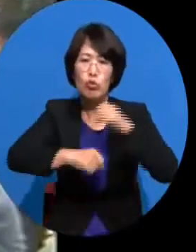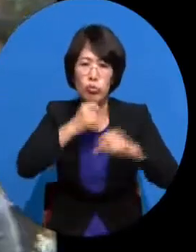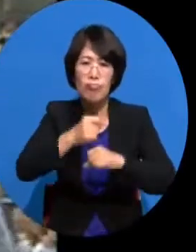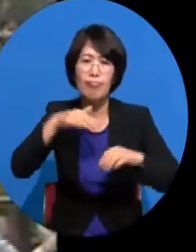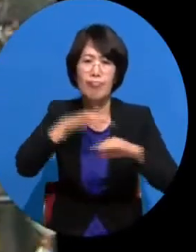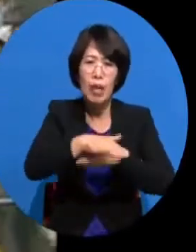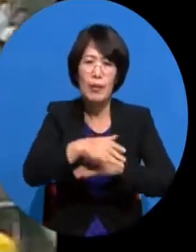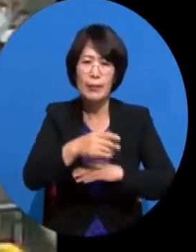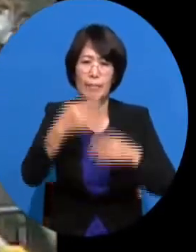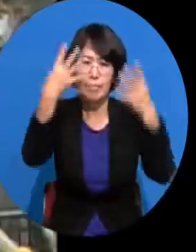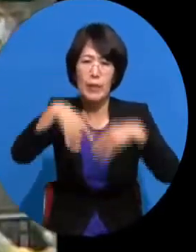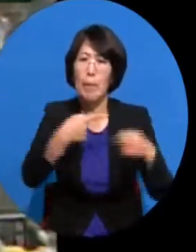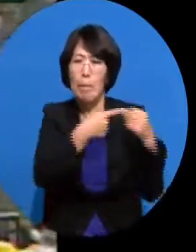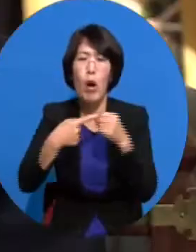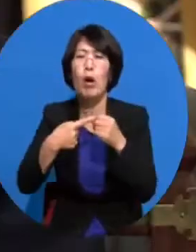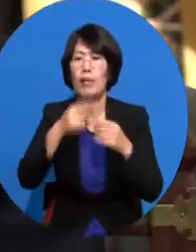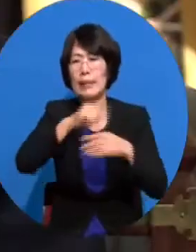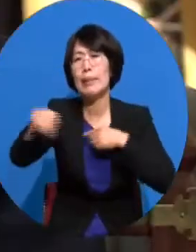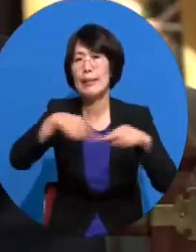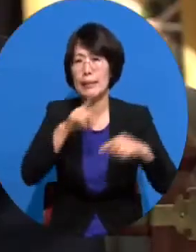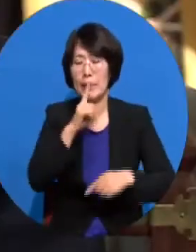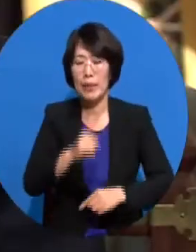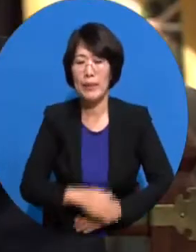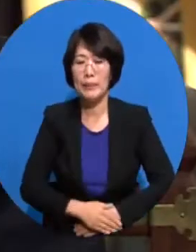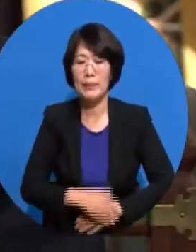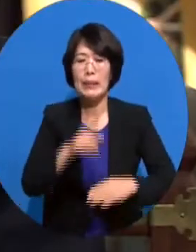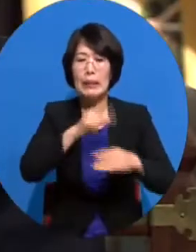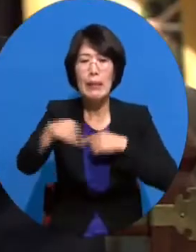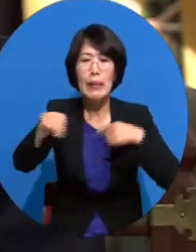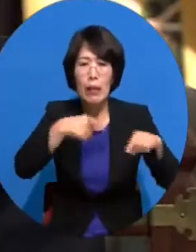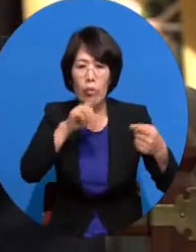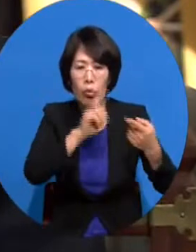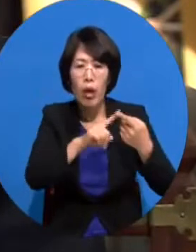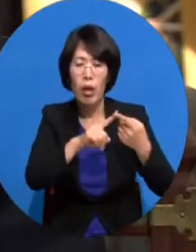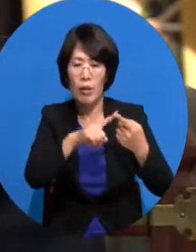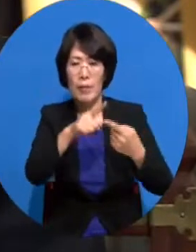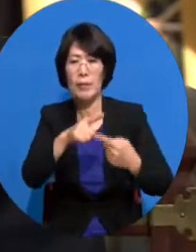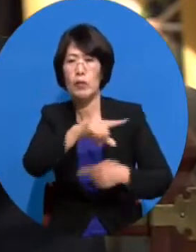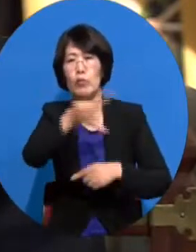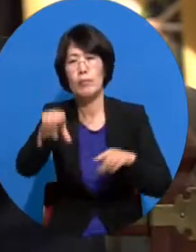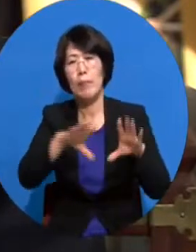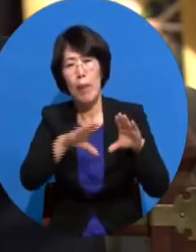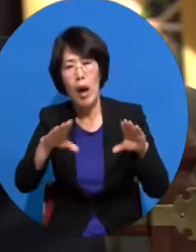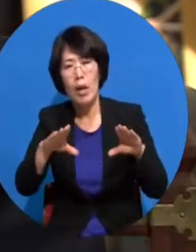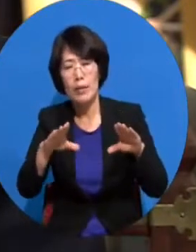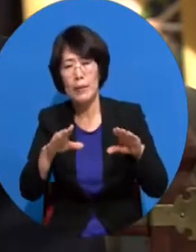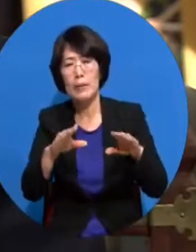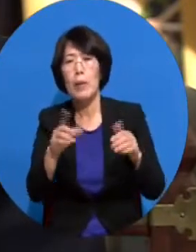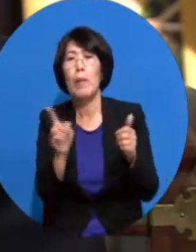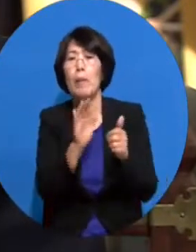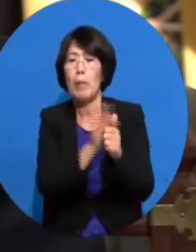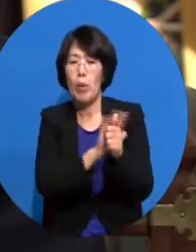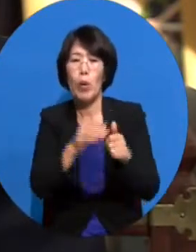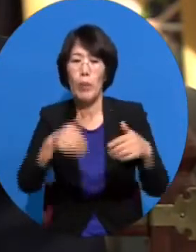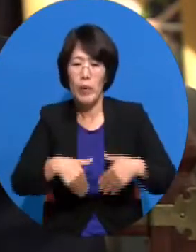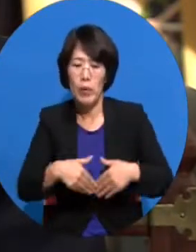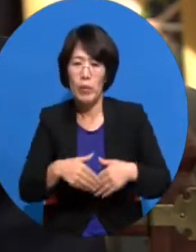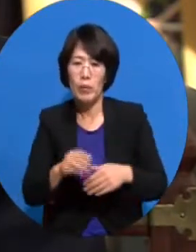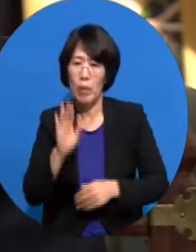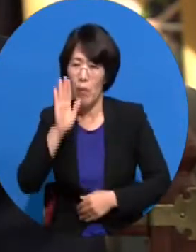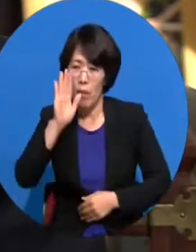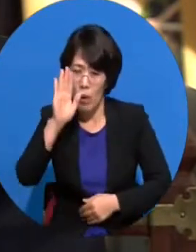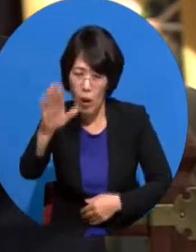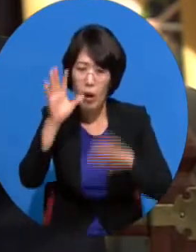조건으로 지방자치를 꼽았습니다. 지방자치에 대해서는 우리가 좀 더 따뜻한 눈으로 봐줘야 되고 또 장기적인